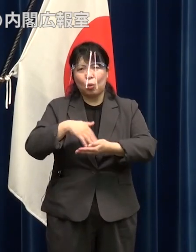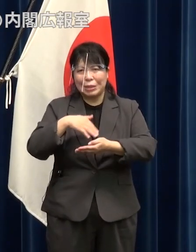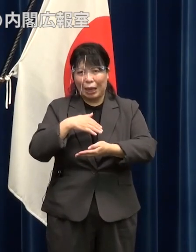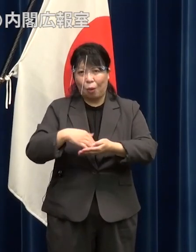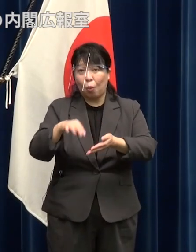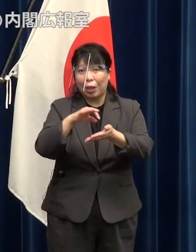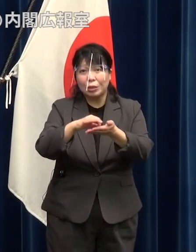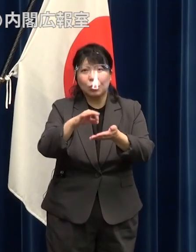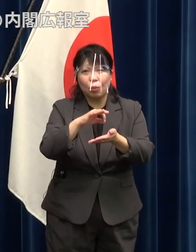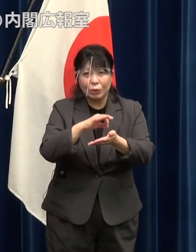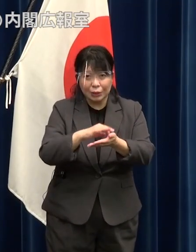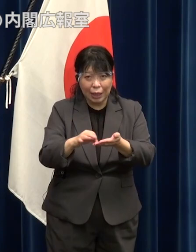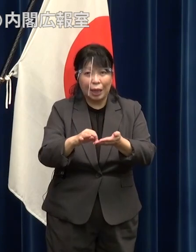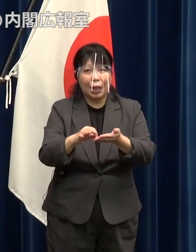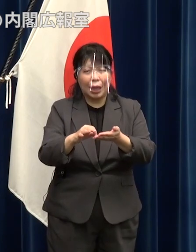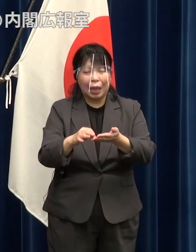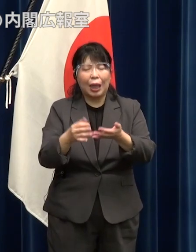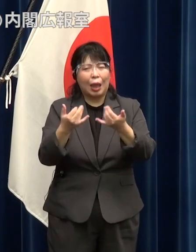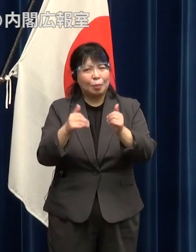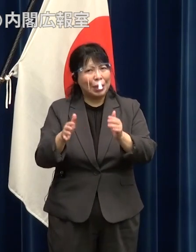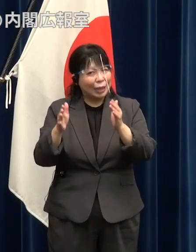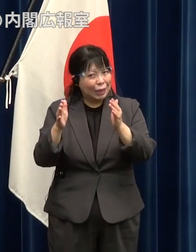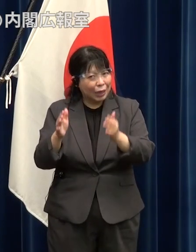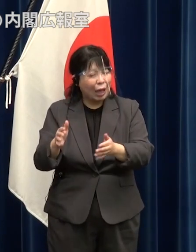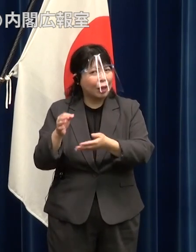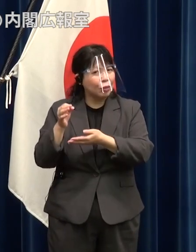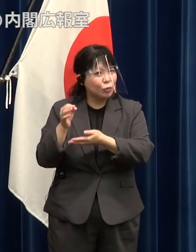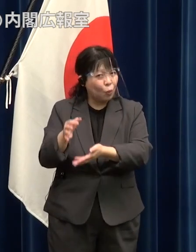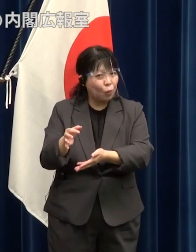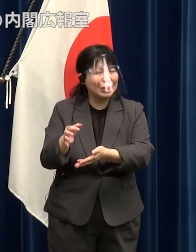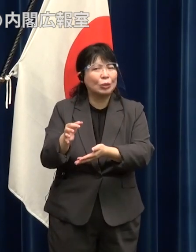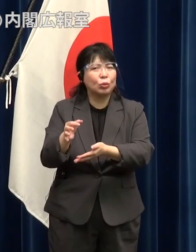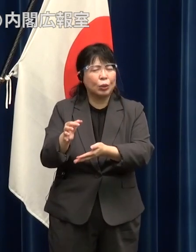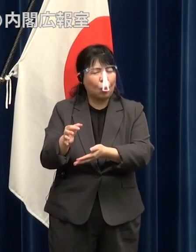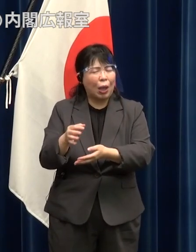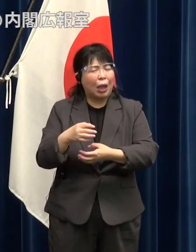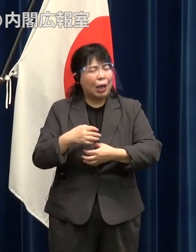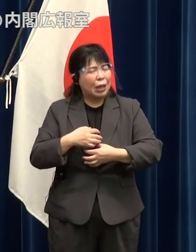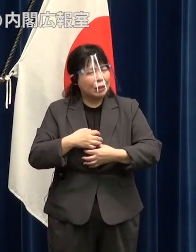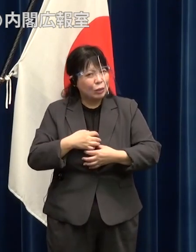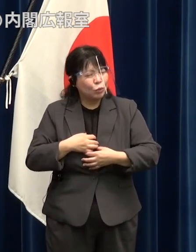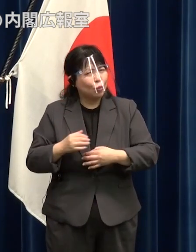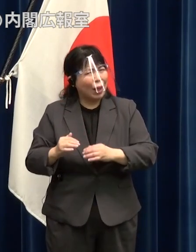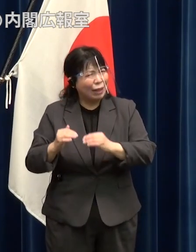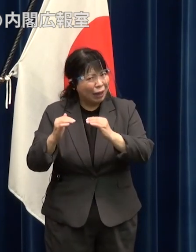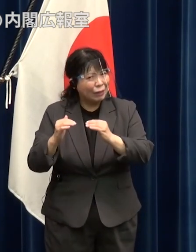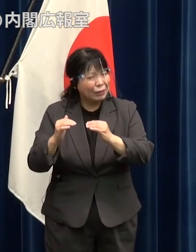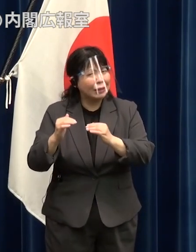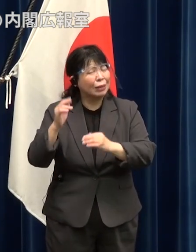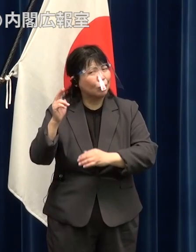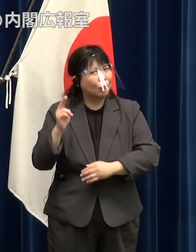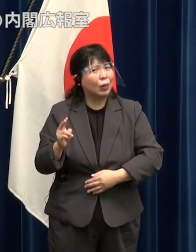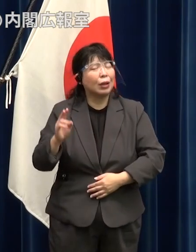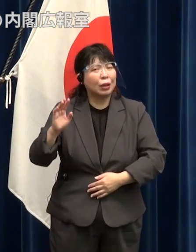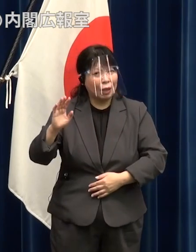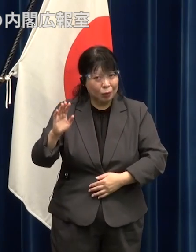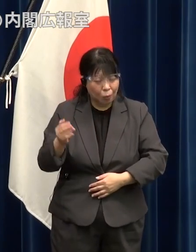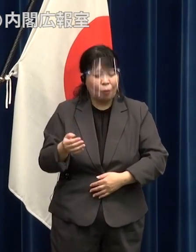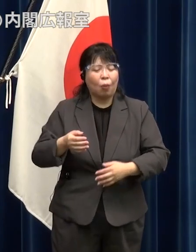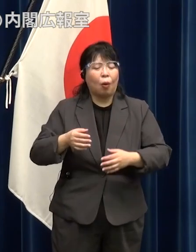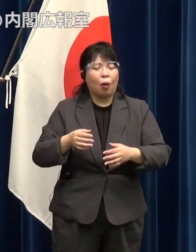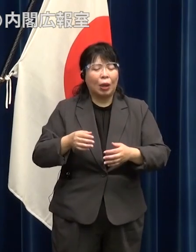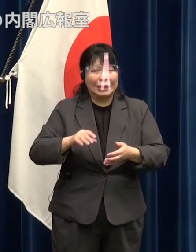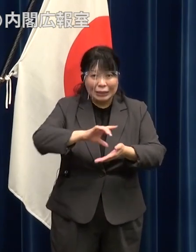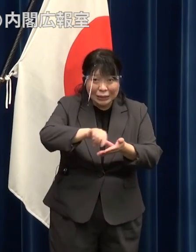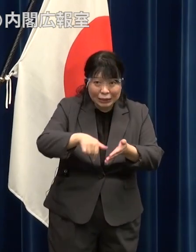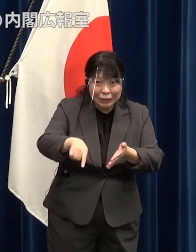純粋な民間投資としてはリスクが高いですが地域の経済への波